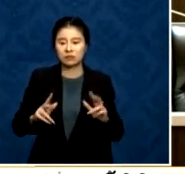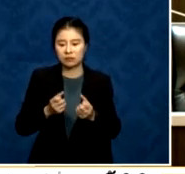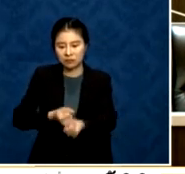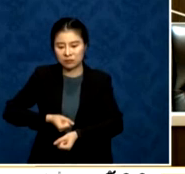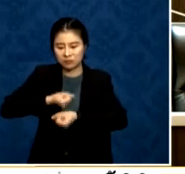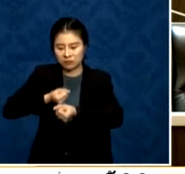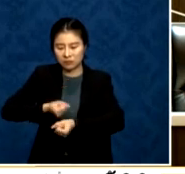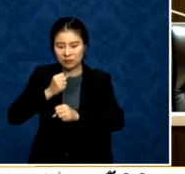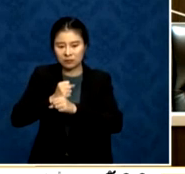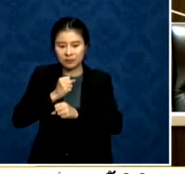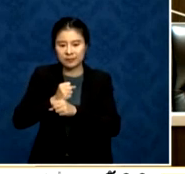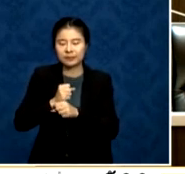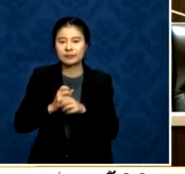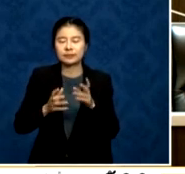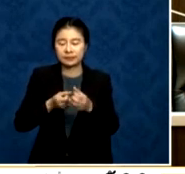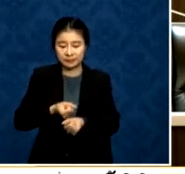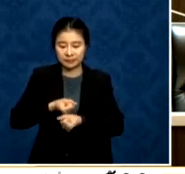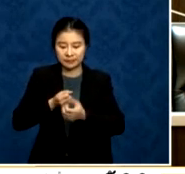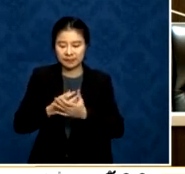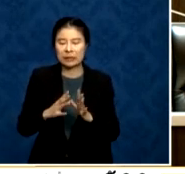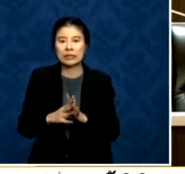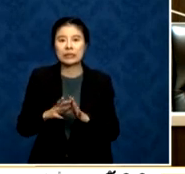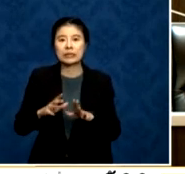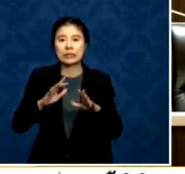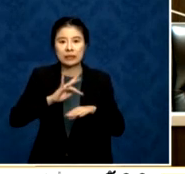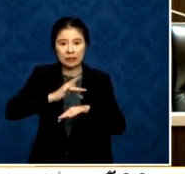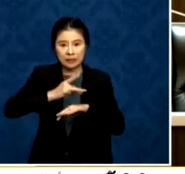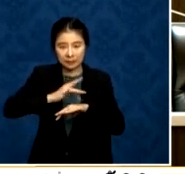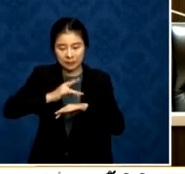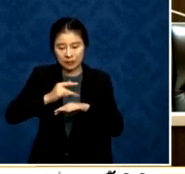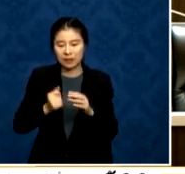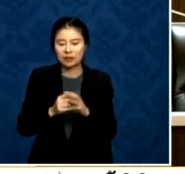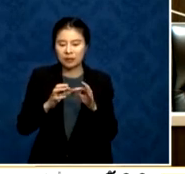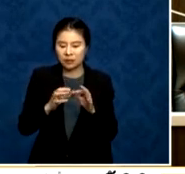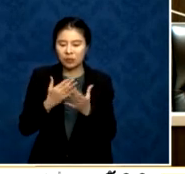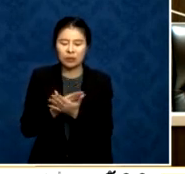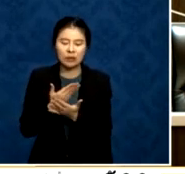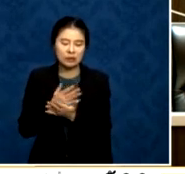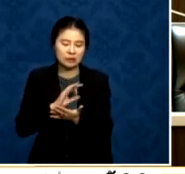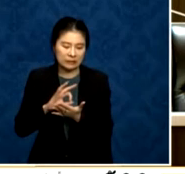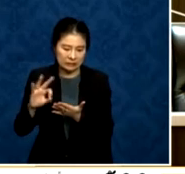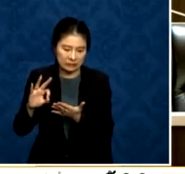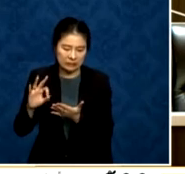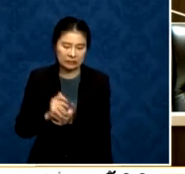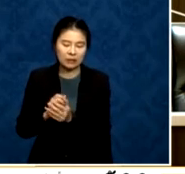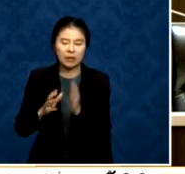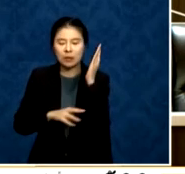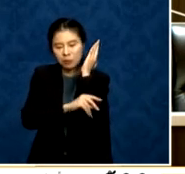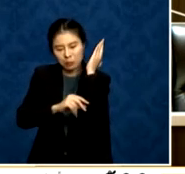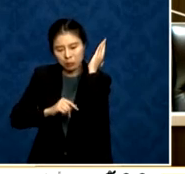มการทำกระเศษอินศี และสมสุการลตนทุนการผลิให้กกเศษกรเพราในปี 2,67-